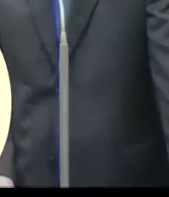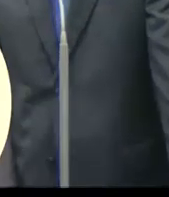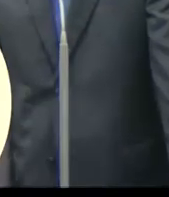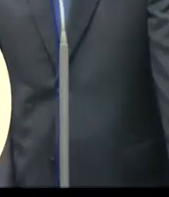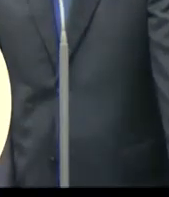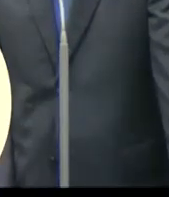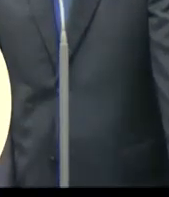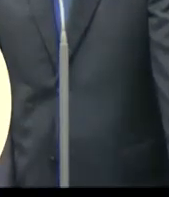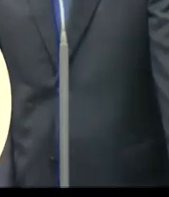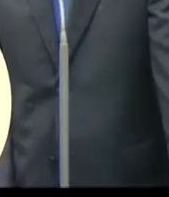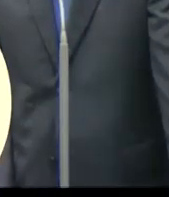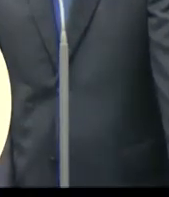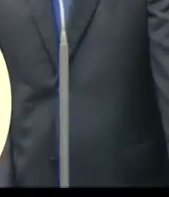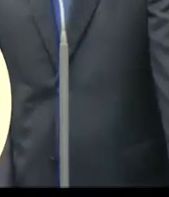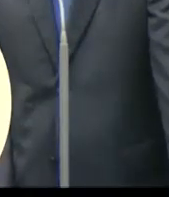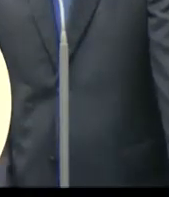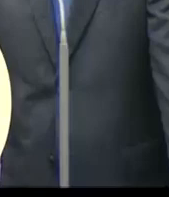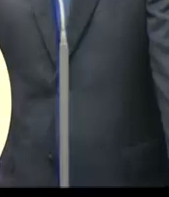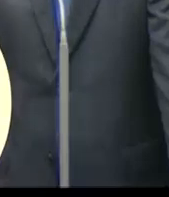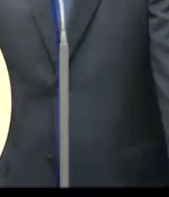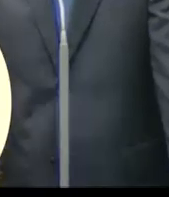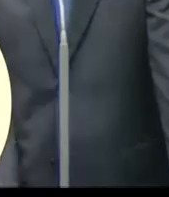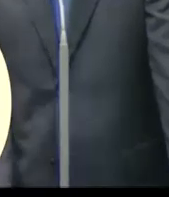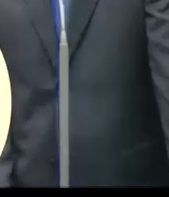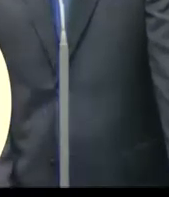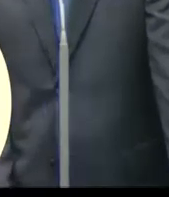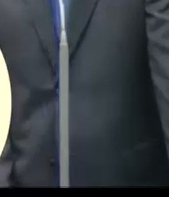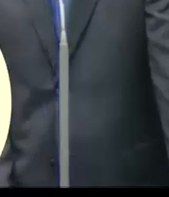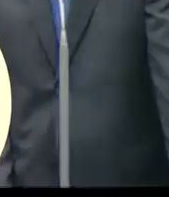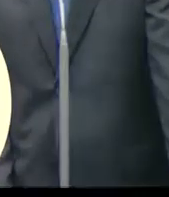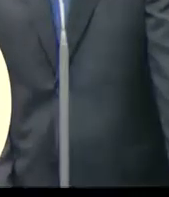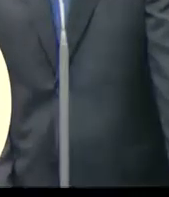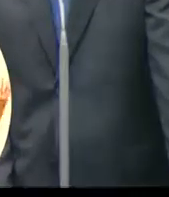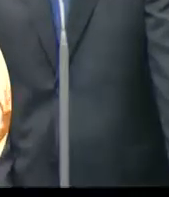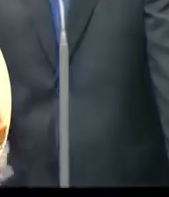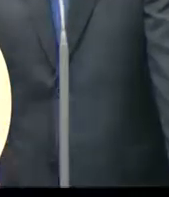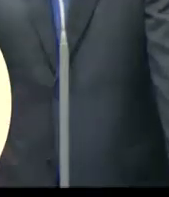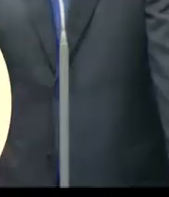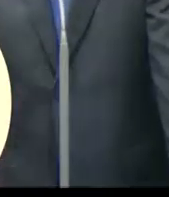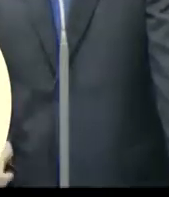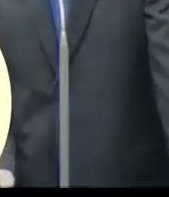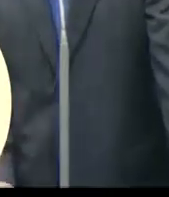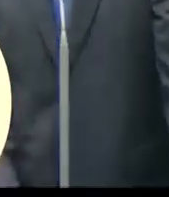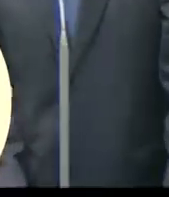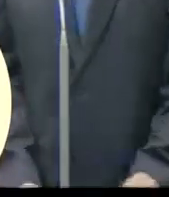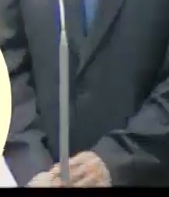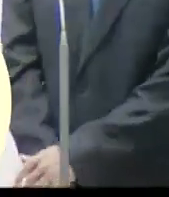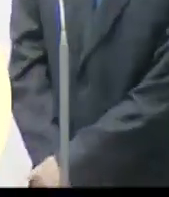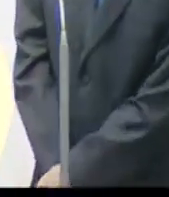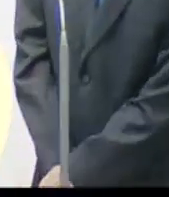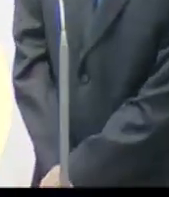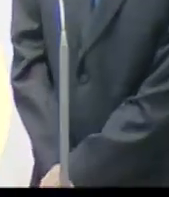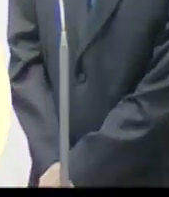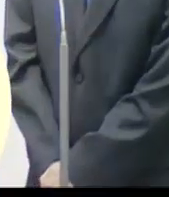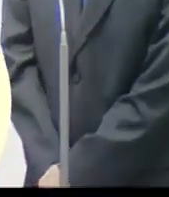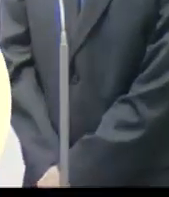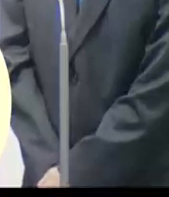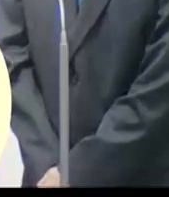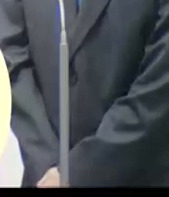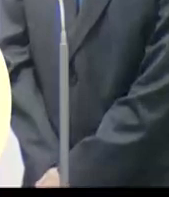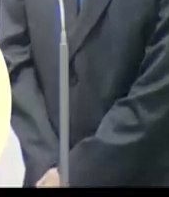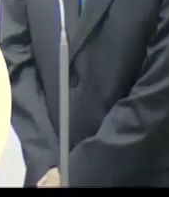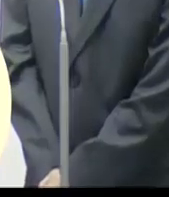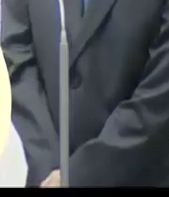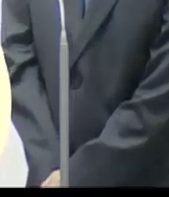的技能，咧来威吓未？来， 你答复我。 你会安尼未？ 谢谢。多